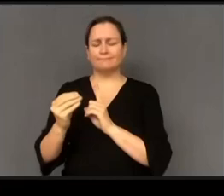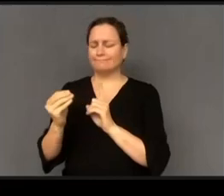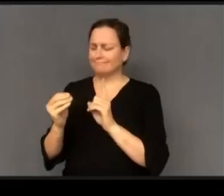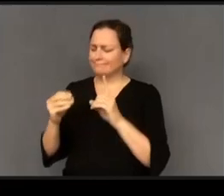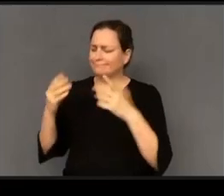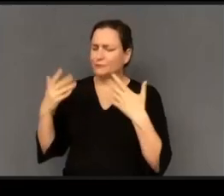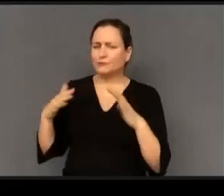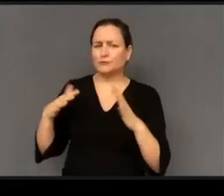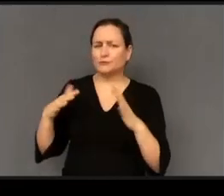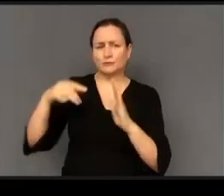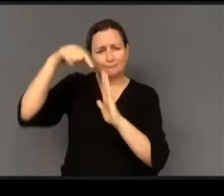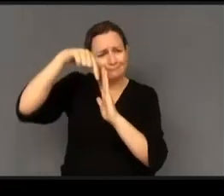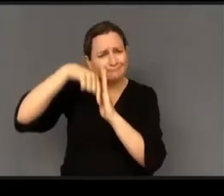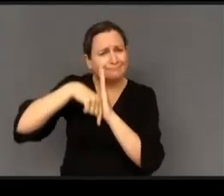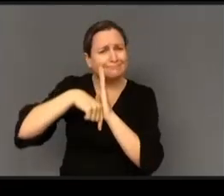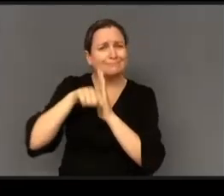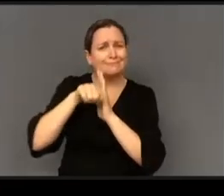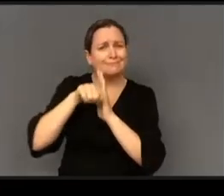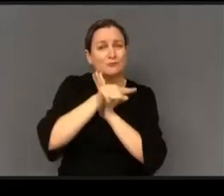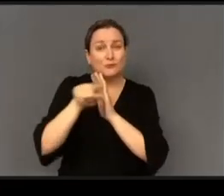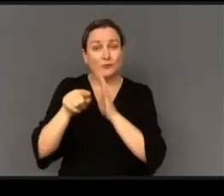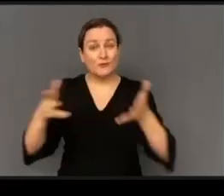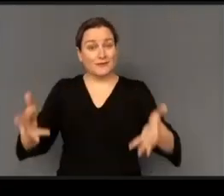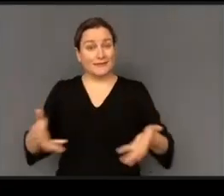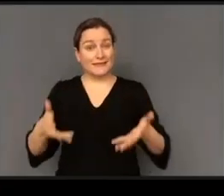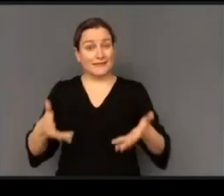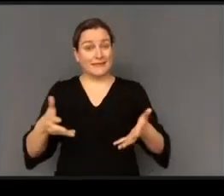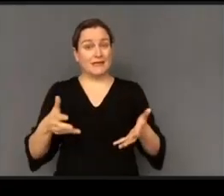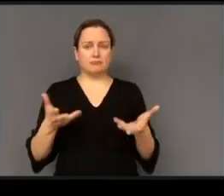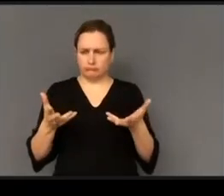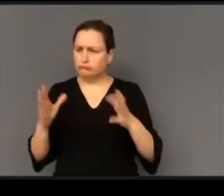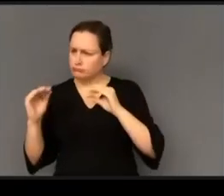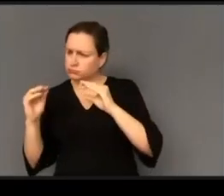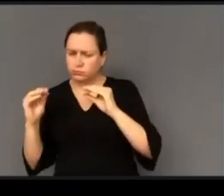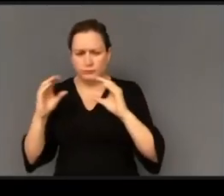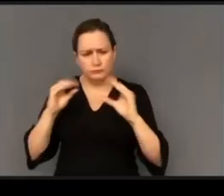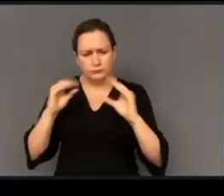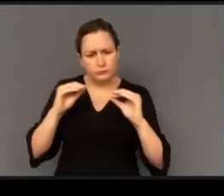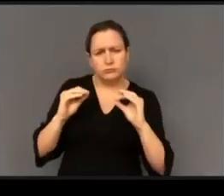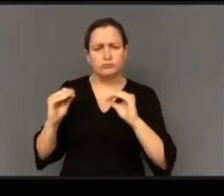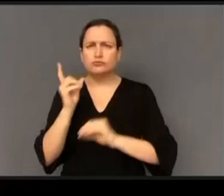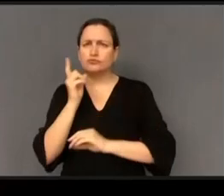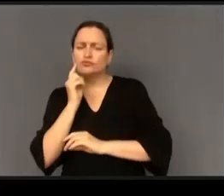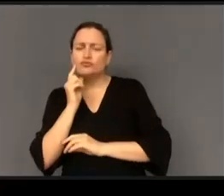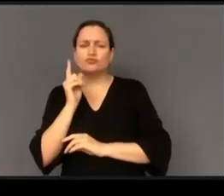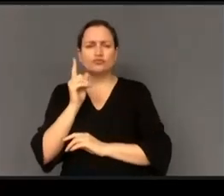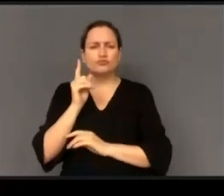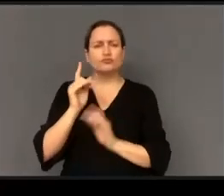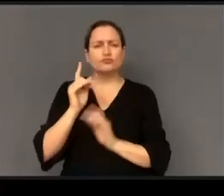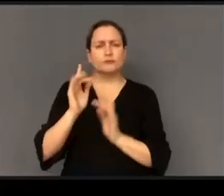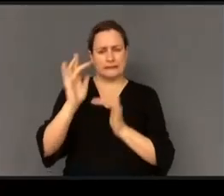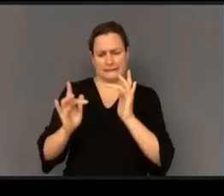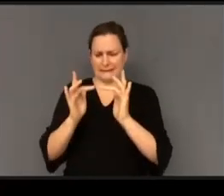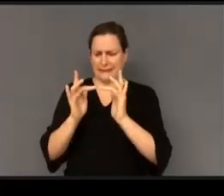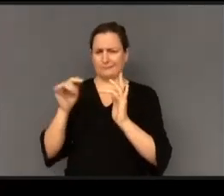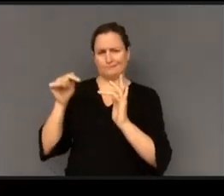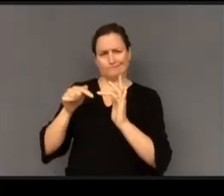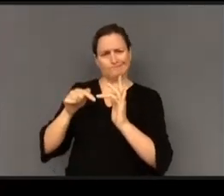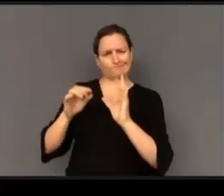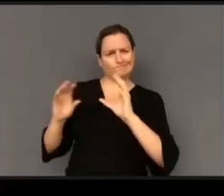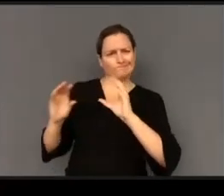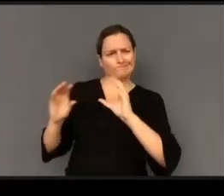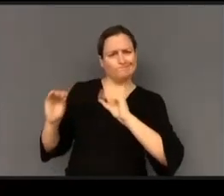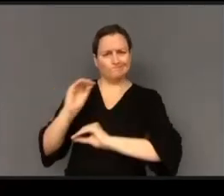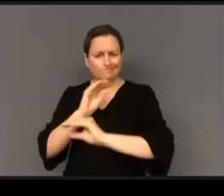فانني امل وانتم منهمكون في نقاشاتكم حول مستقبل